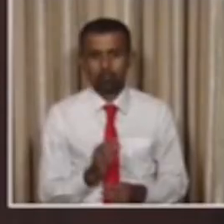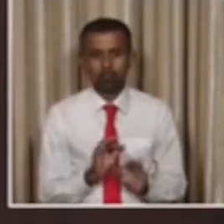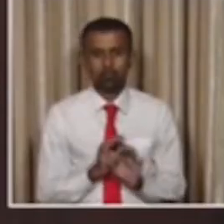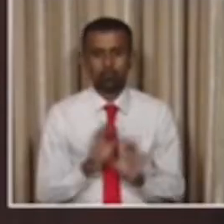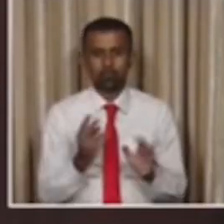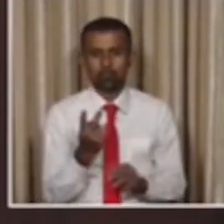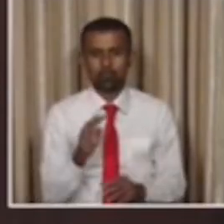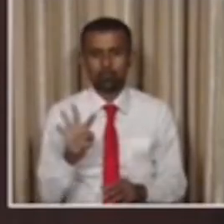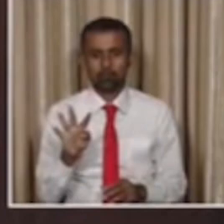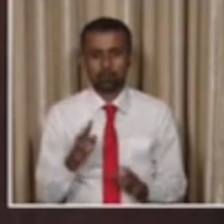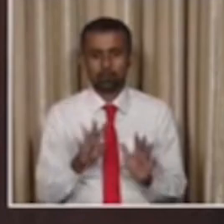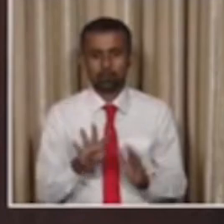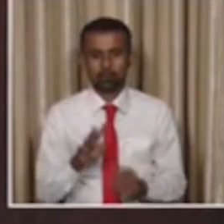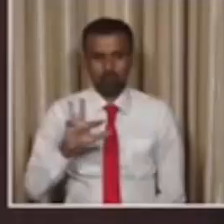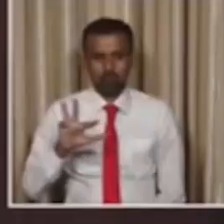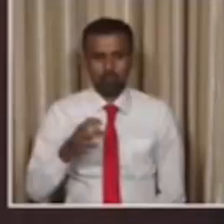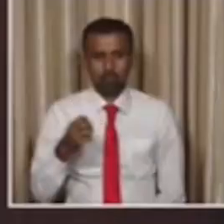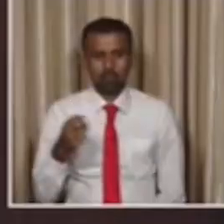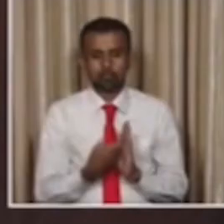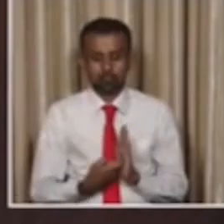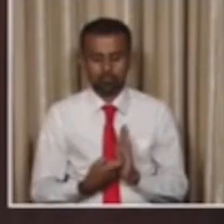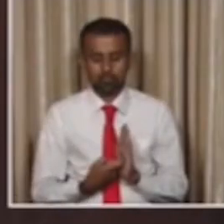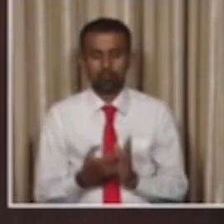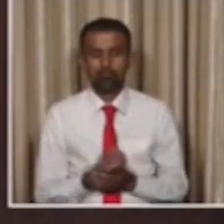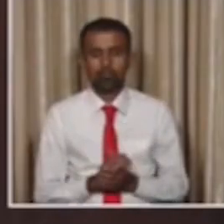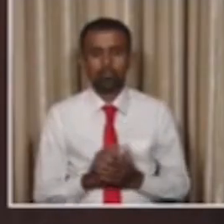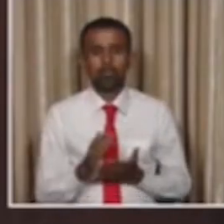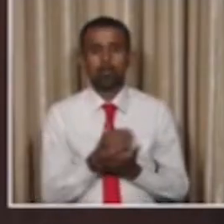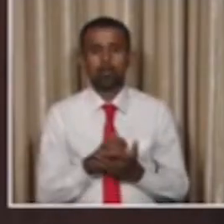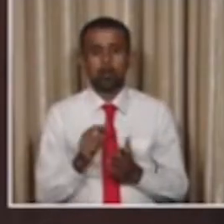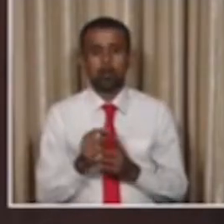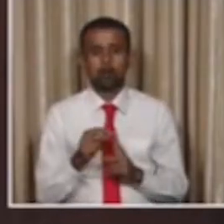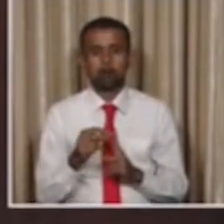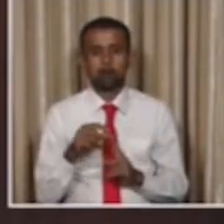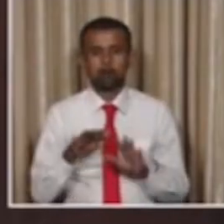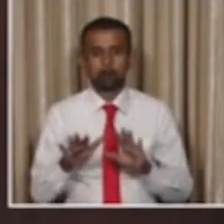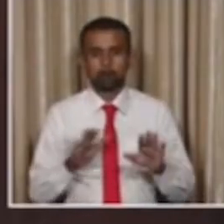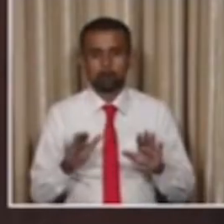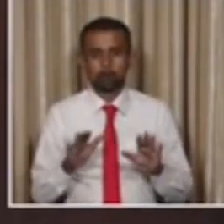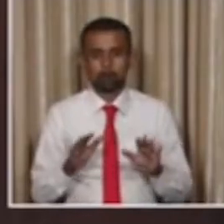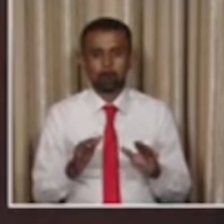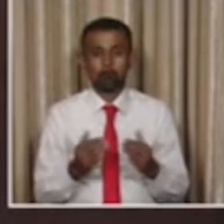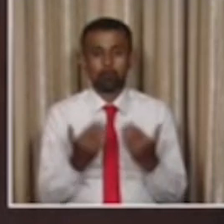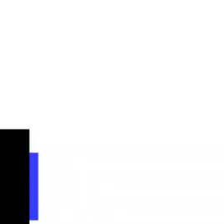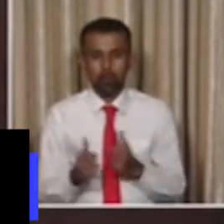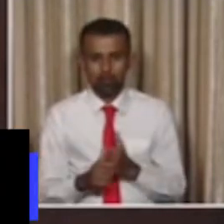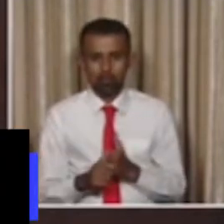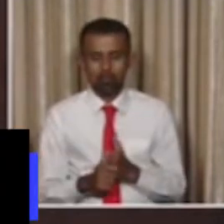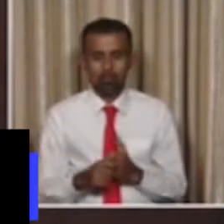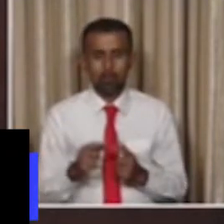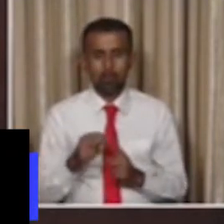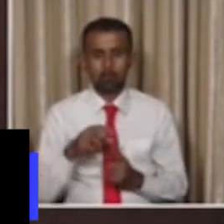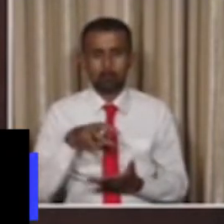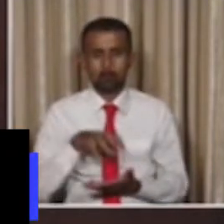තිබෙනවා 2024 4 29 දින ඇති අකලේකණයක් සියලුම පළාත් පාලන බලපදේ සඳහා ප්‍රජා උපදේශක කමිටු පත් කරන්න කියලා. එතන